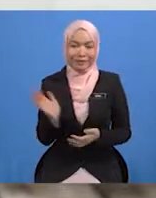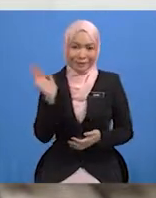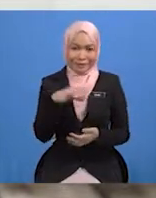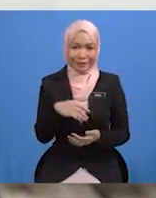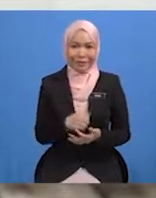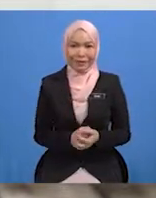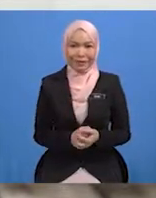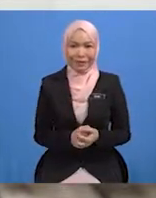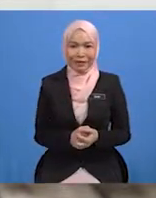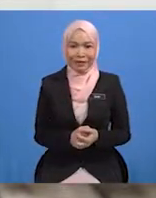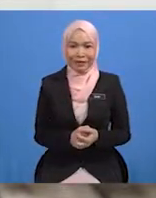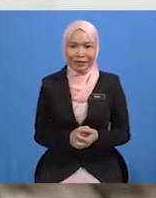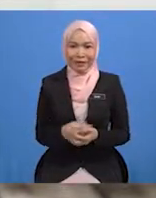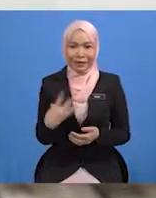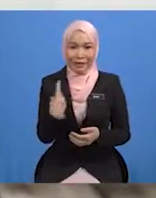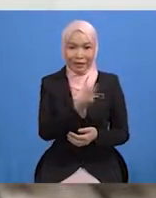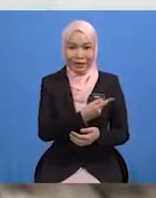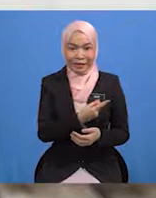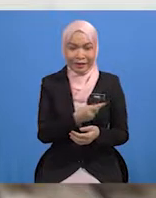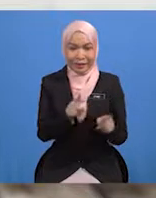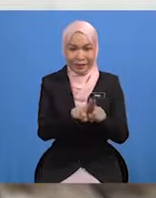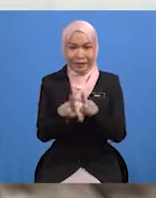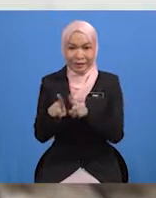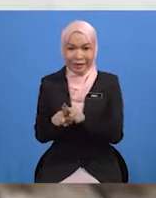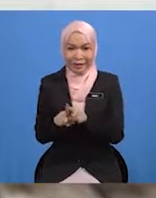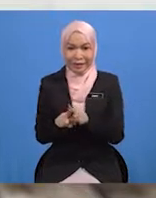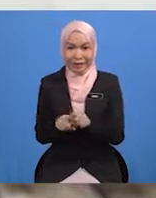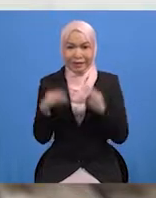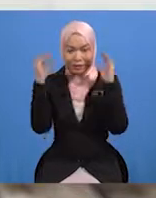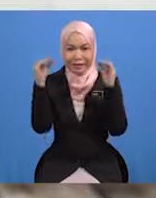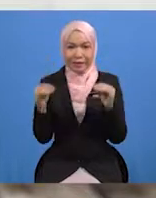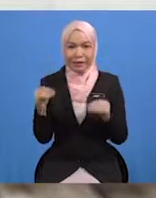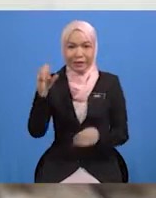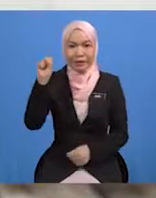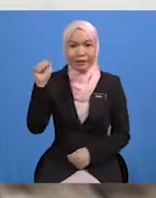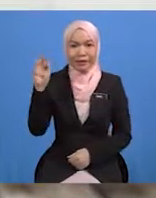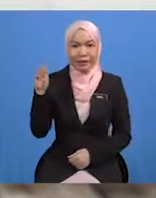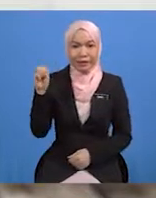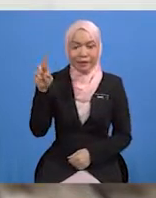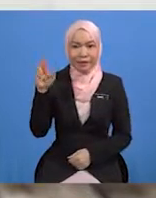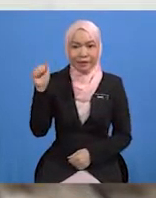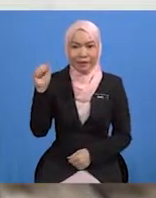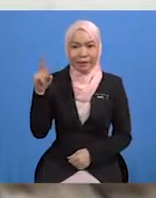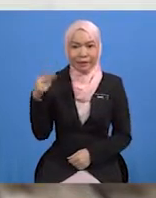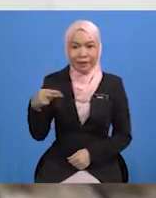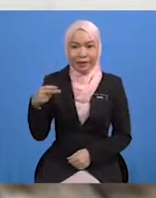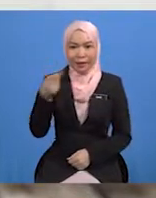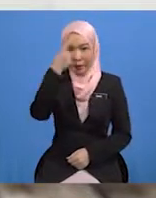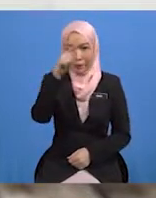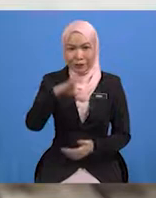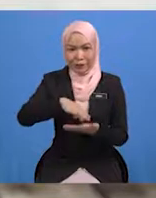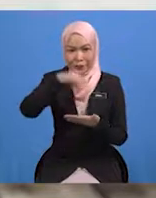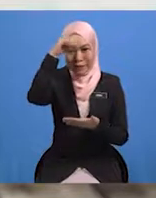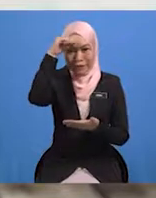Marilah meluangkan masa bersama-sama saya, Cikgu Samrah, untuk kita mempelajari